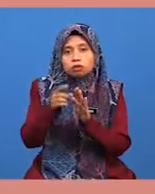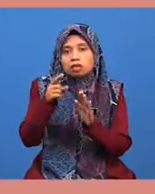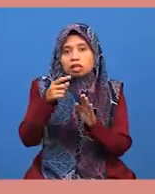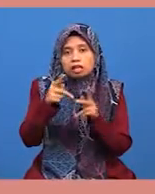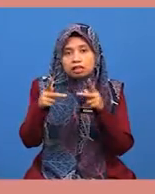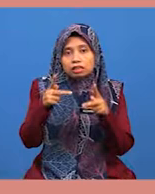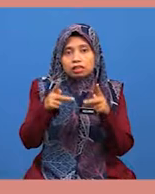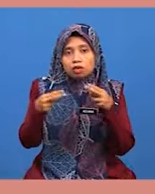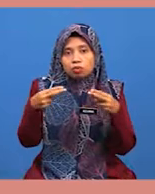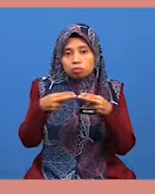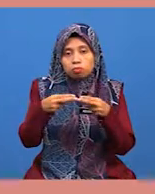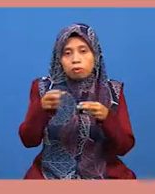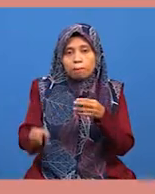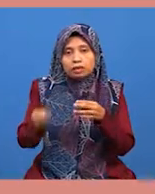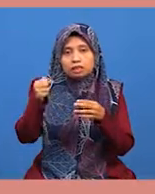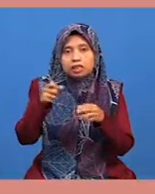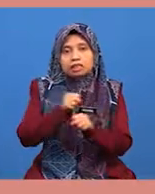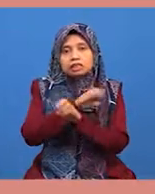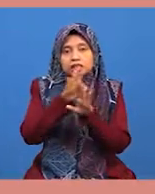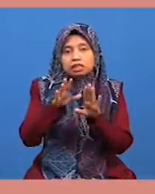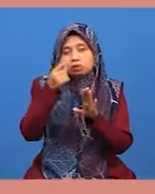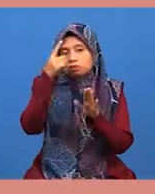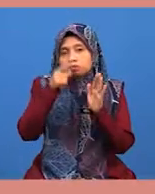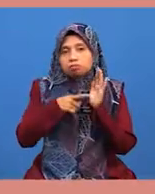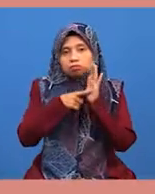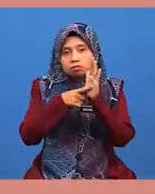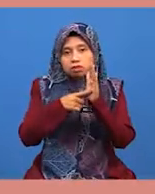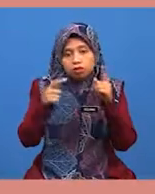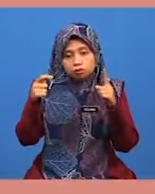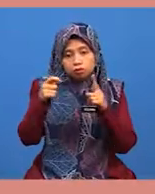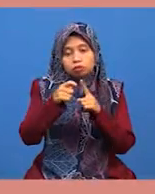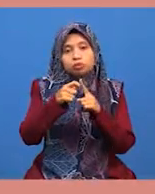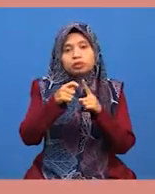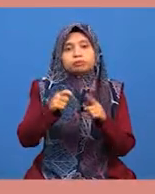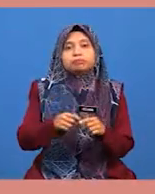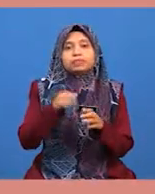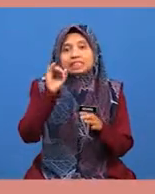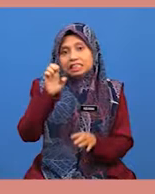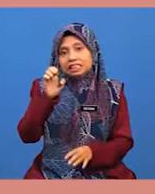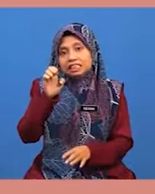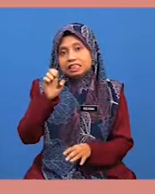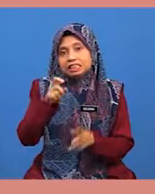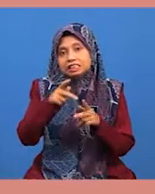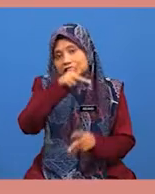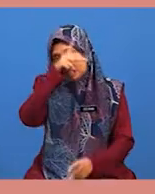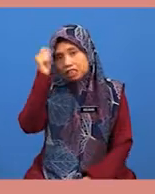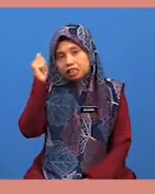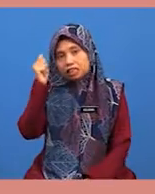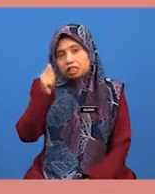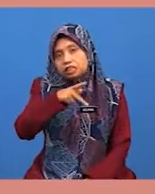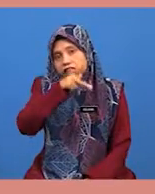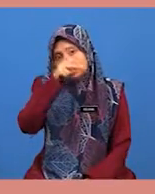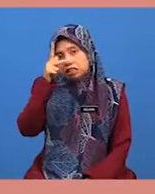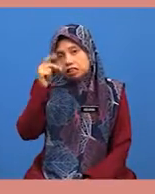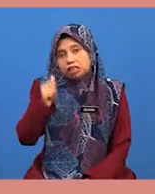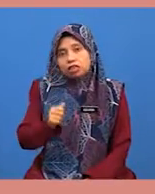kata hubung pancangan keterangan untuk menunjukkan tujuan. E. Kerana. Kerana